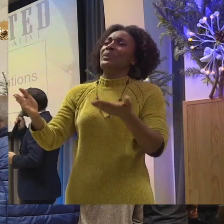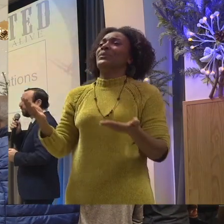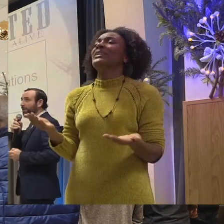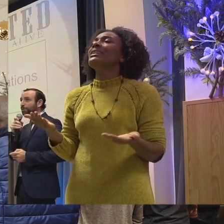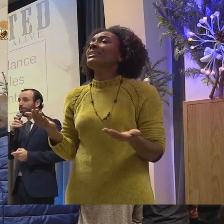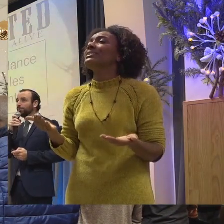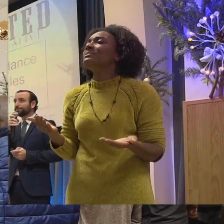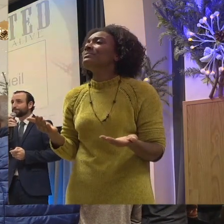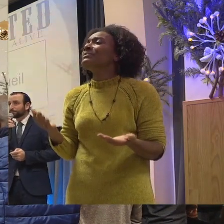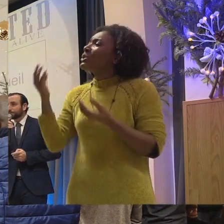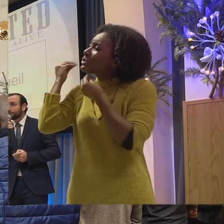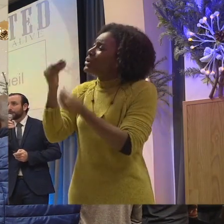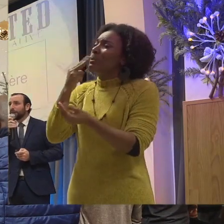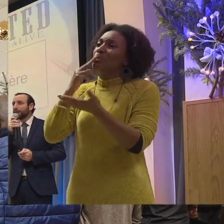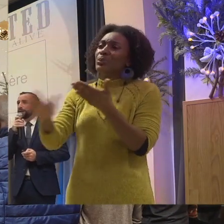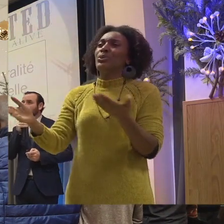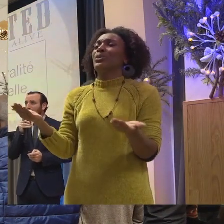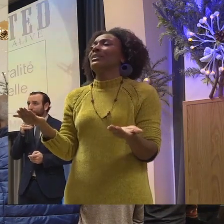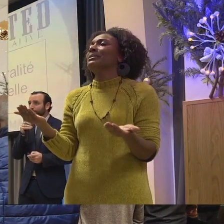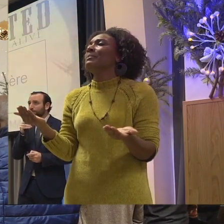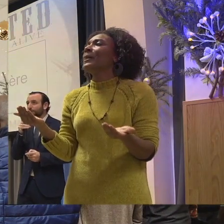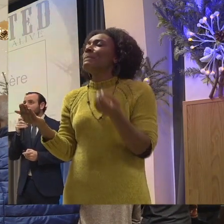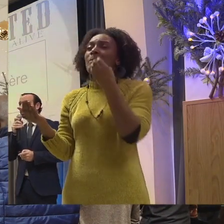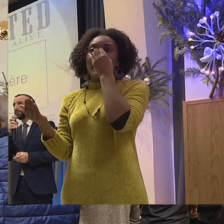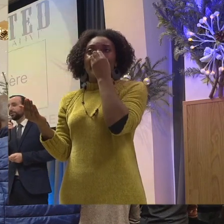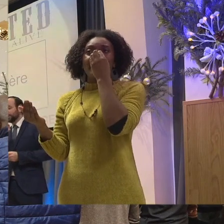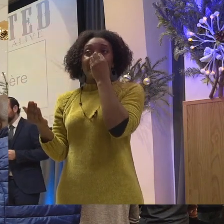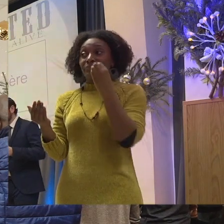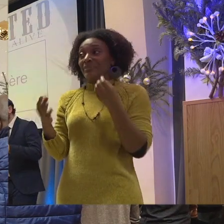quelqu'un au milieu de nous est